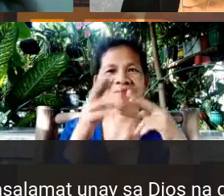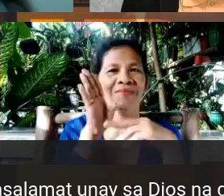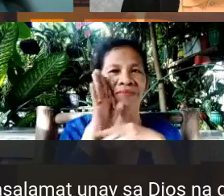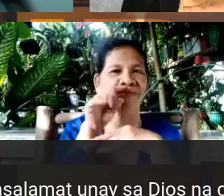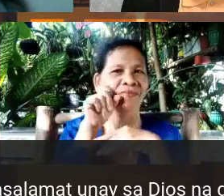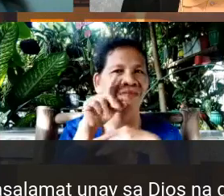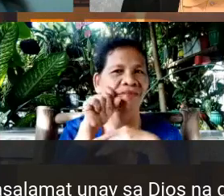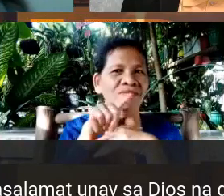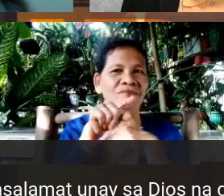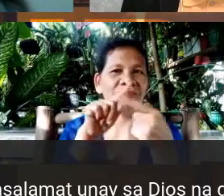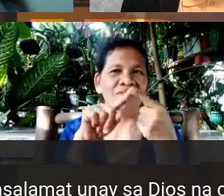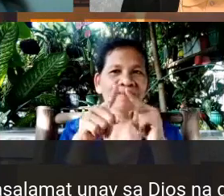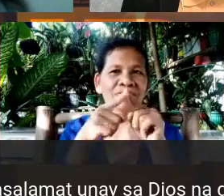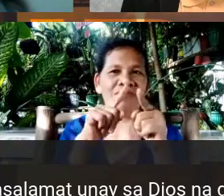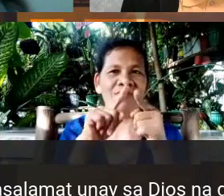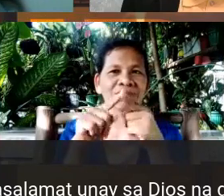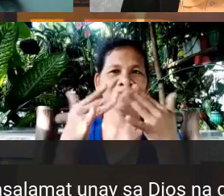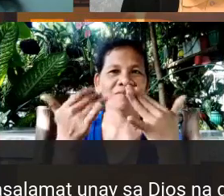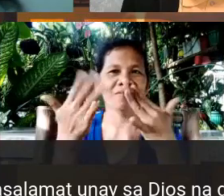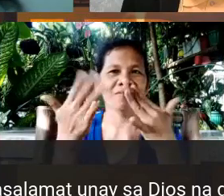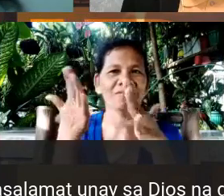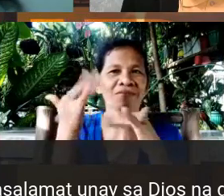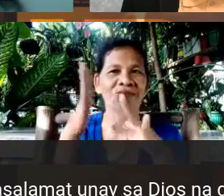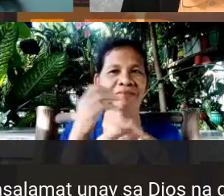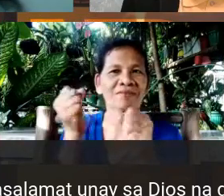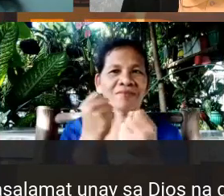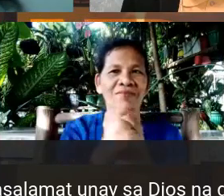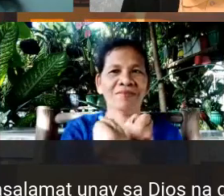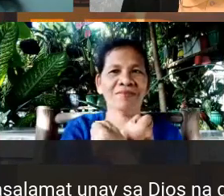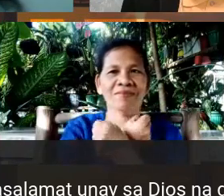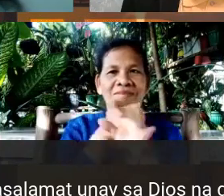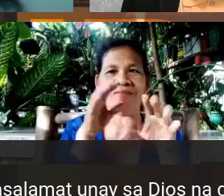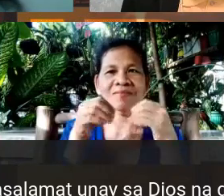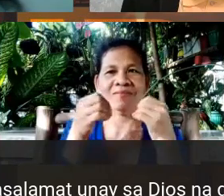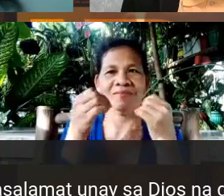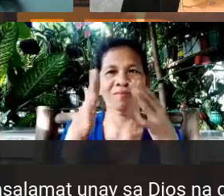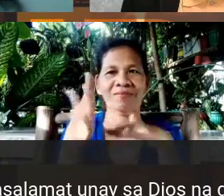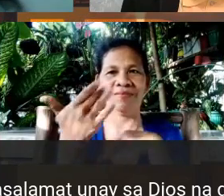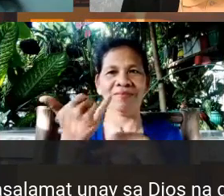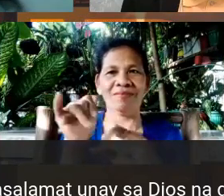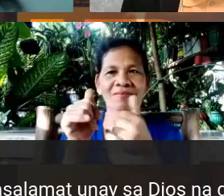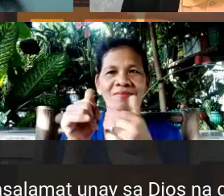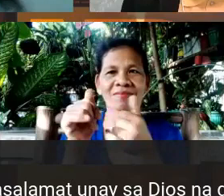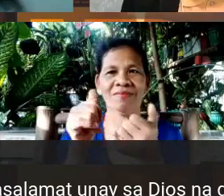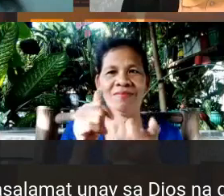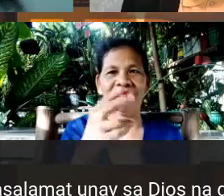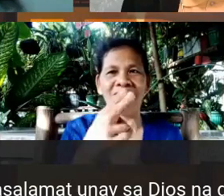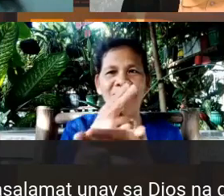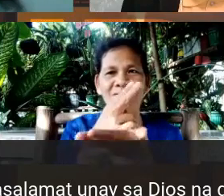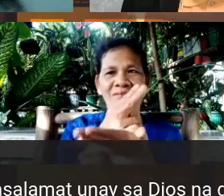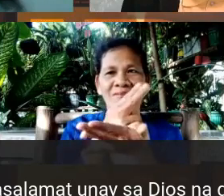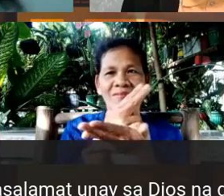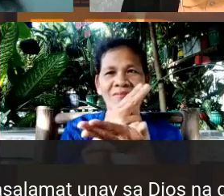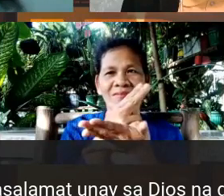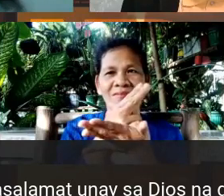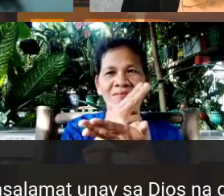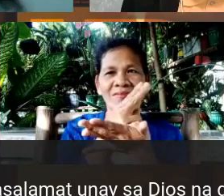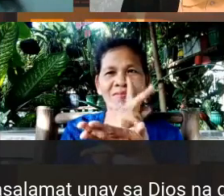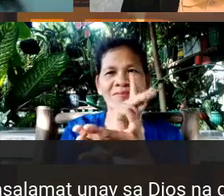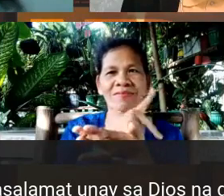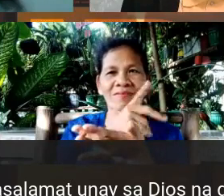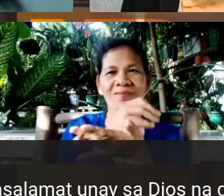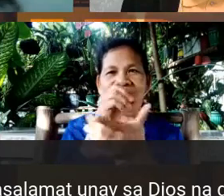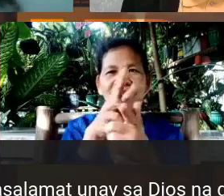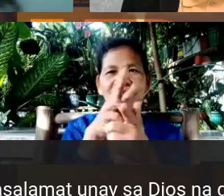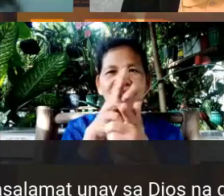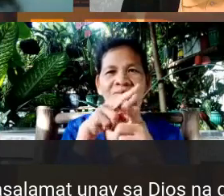kaibigan, mga ka-Hope and Love na nagkaloob ng kanilang tulong na personal o pinansyal